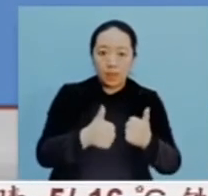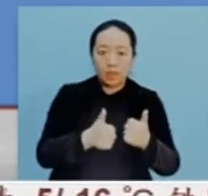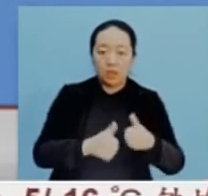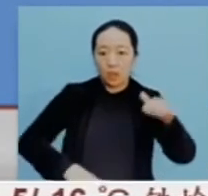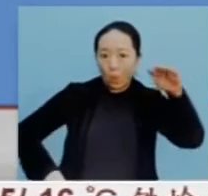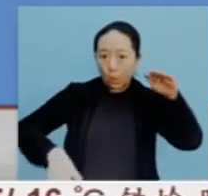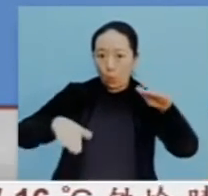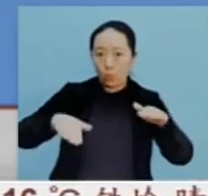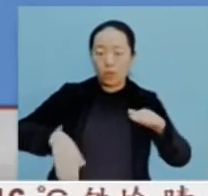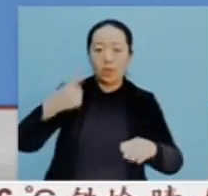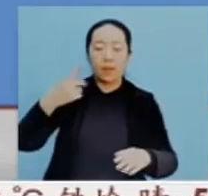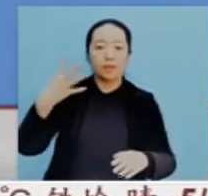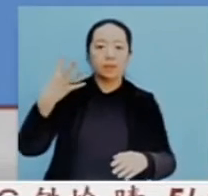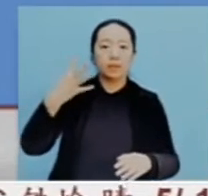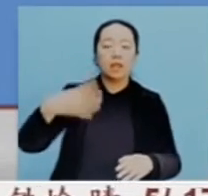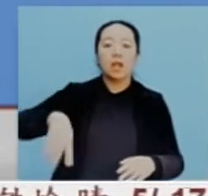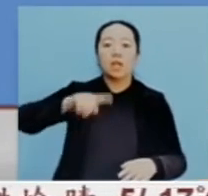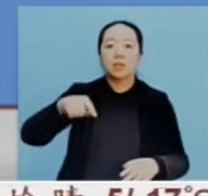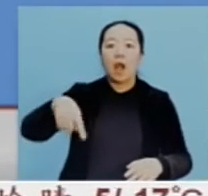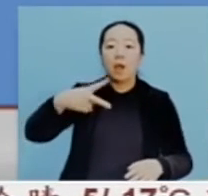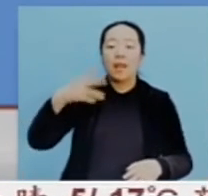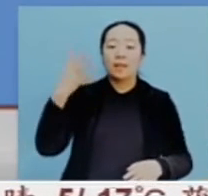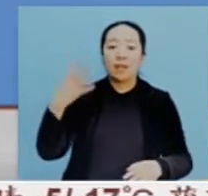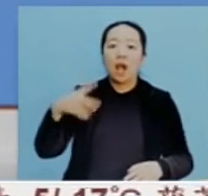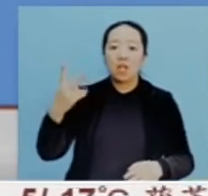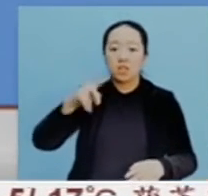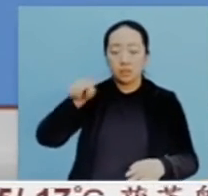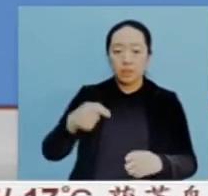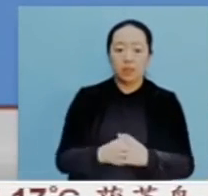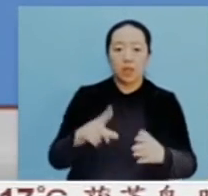140米至220米，奇门数量为场地高度差的